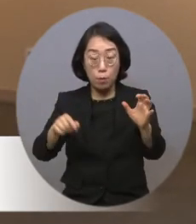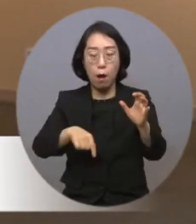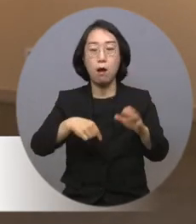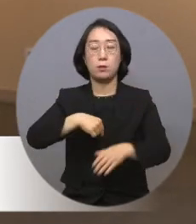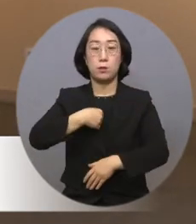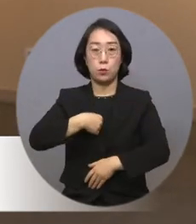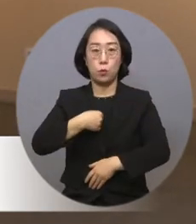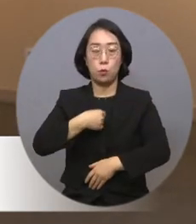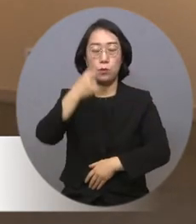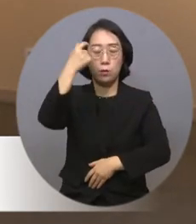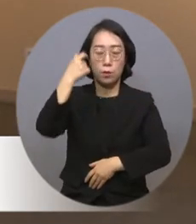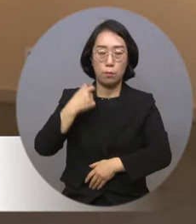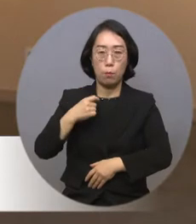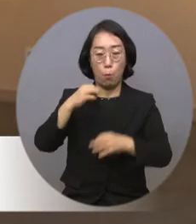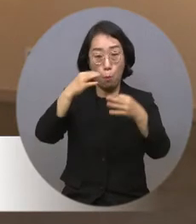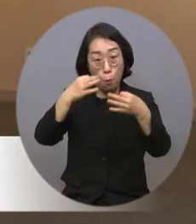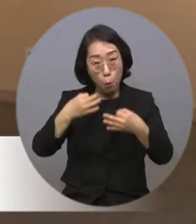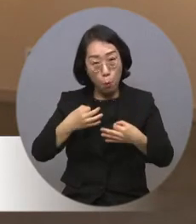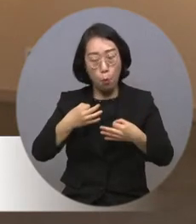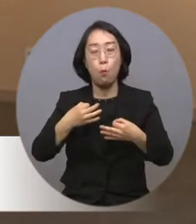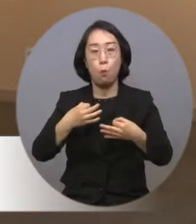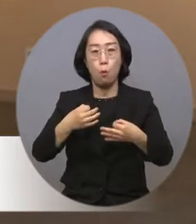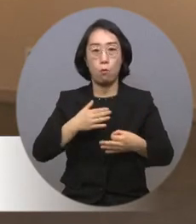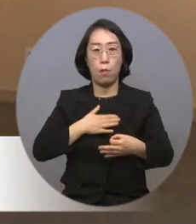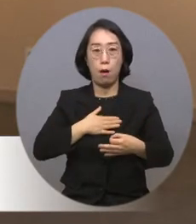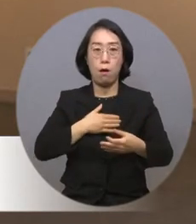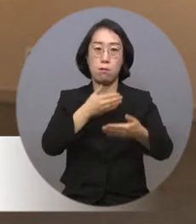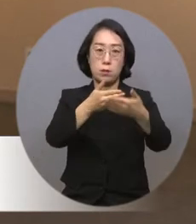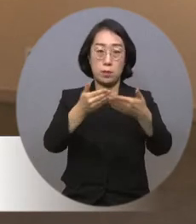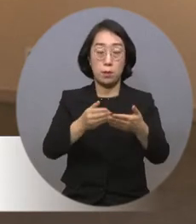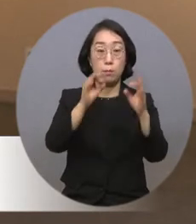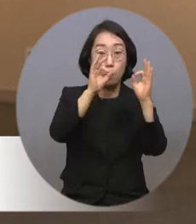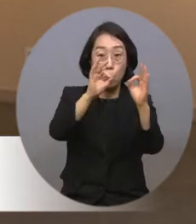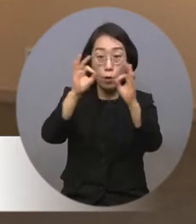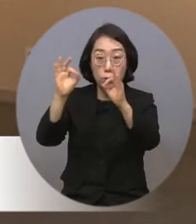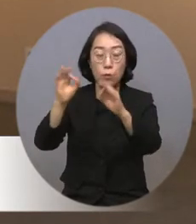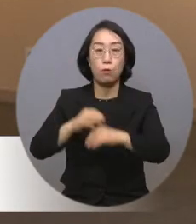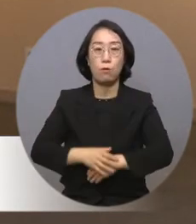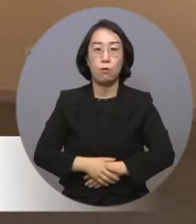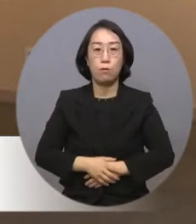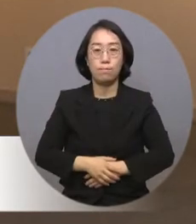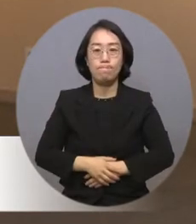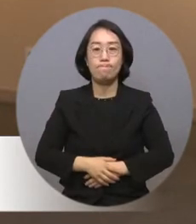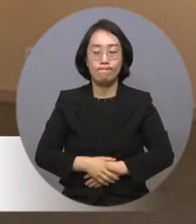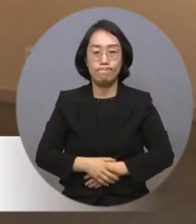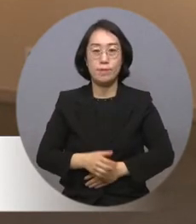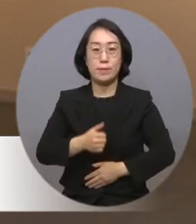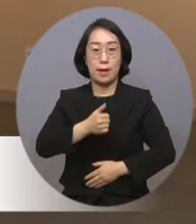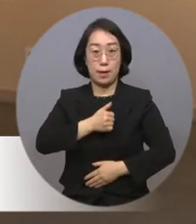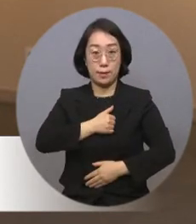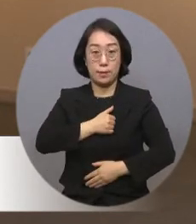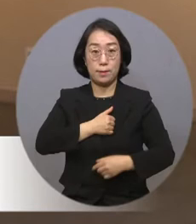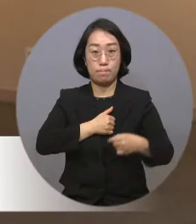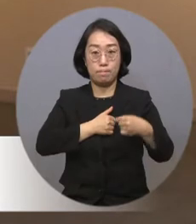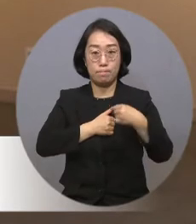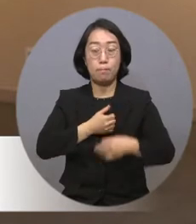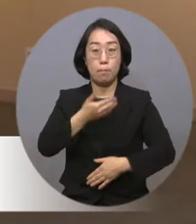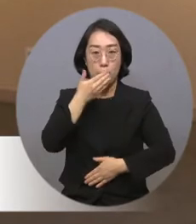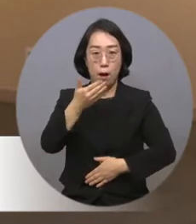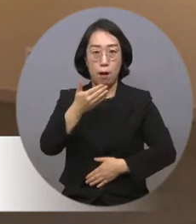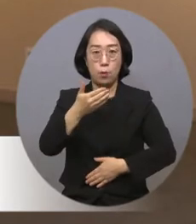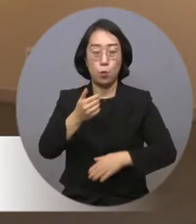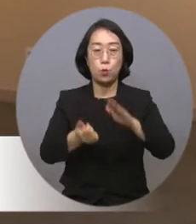스스로 그분들이 그 만들어 놓은 그 작품을 보시면서 자긍심도 가지고 아 그리고 어느